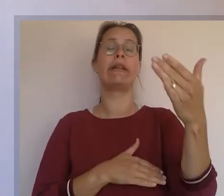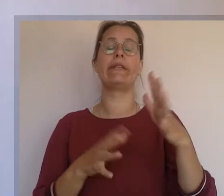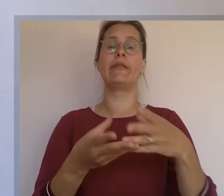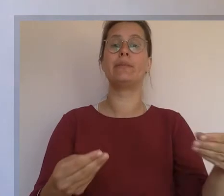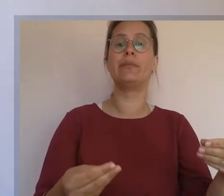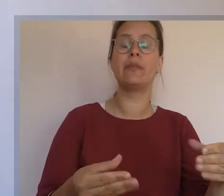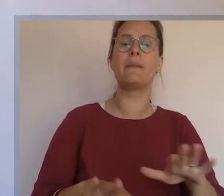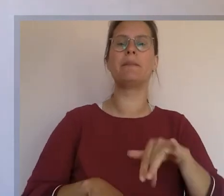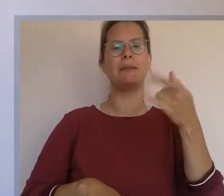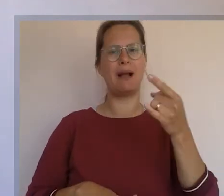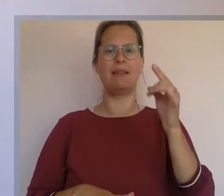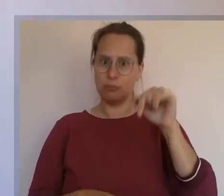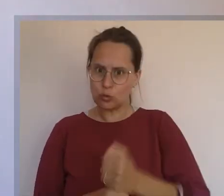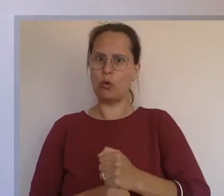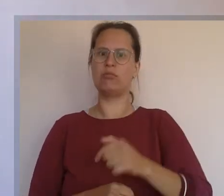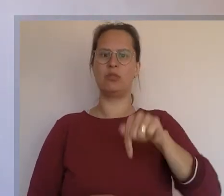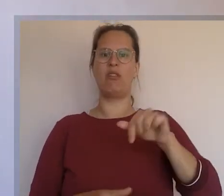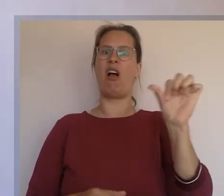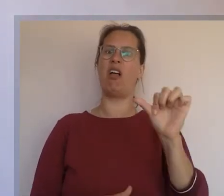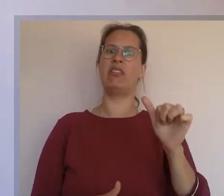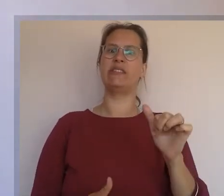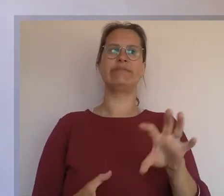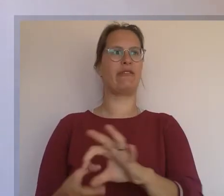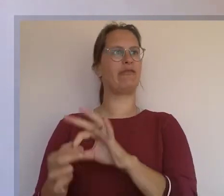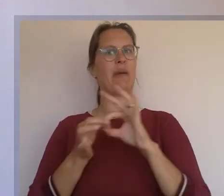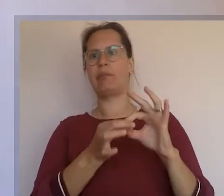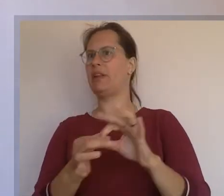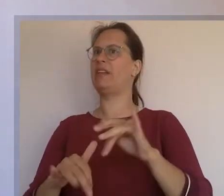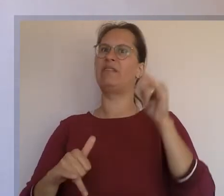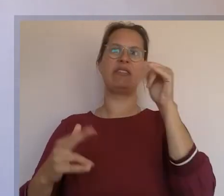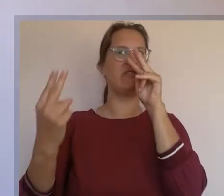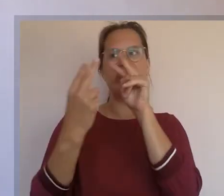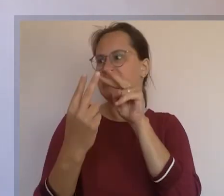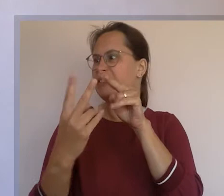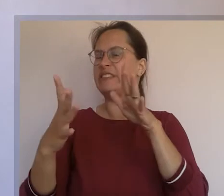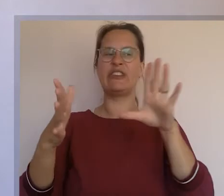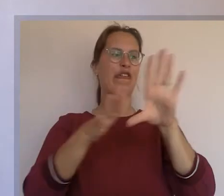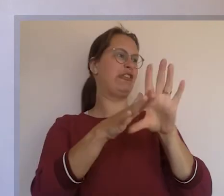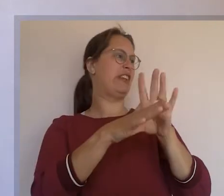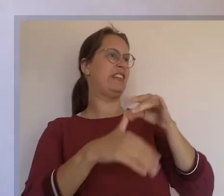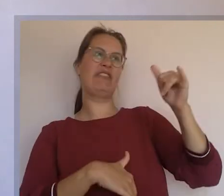voorbij, maar het gaat wel anders. Je ziet je familie niet, je ziet je vrienden niet.